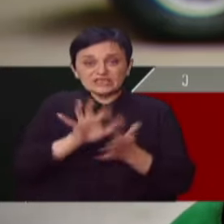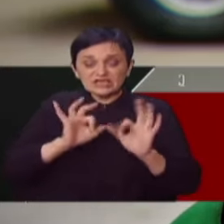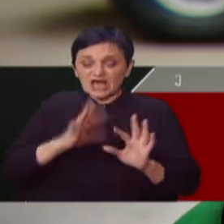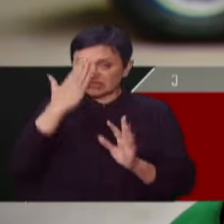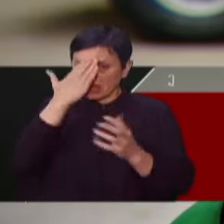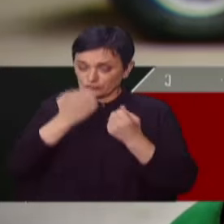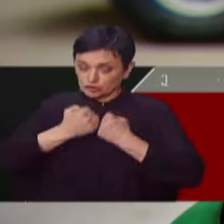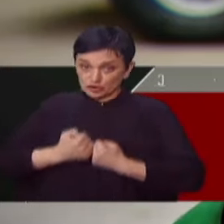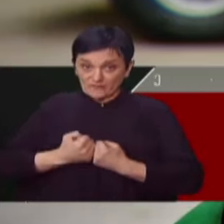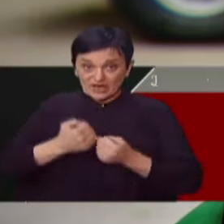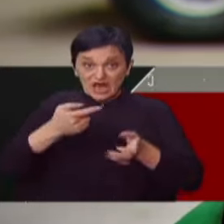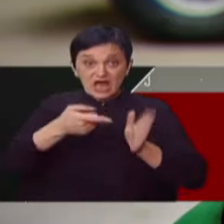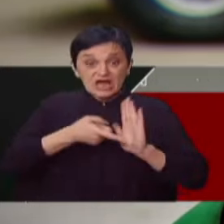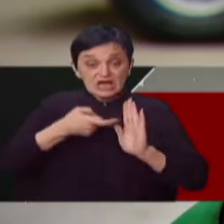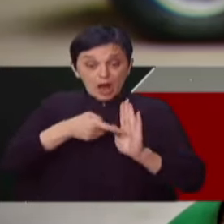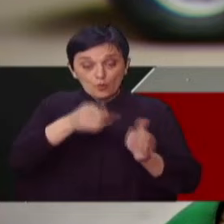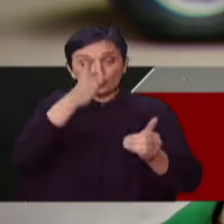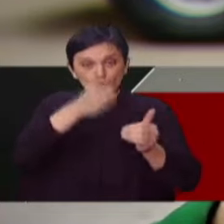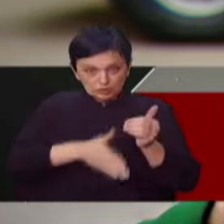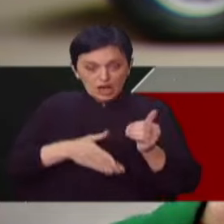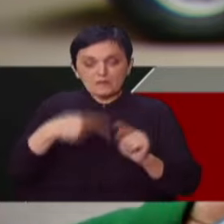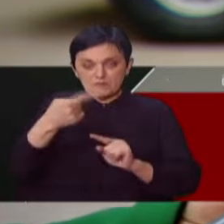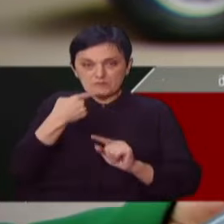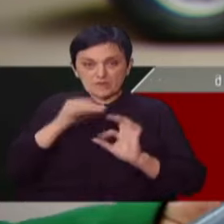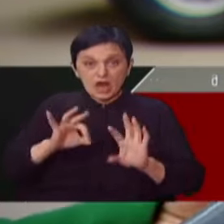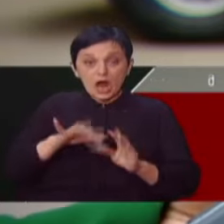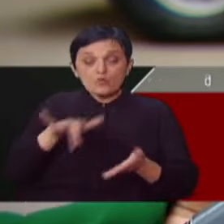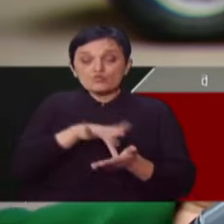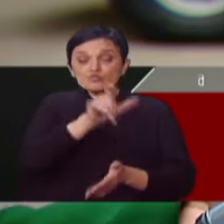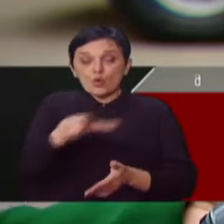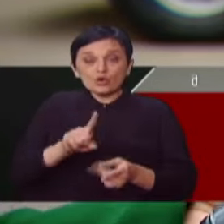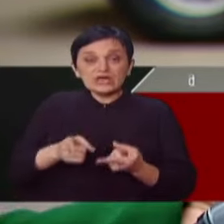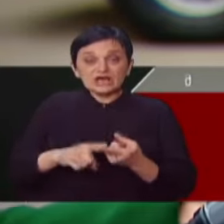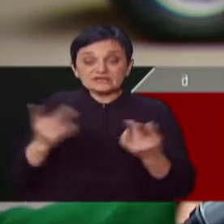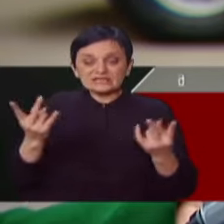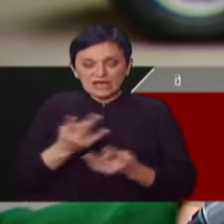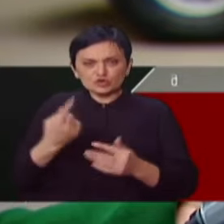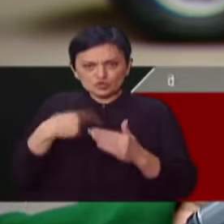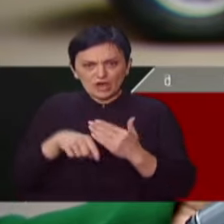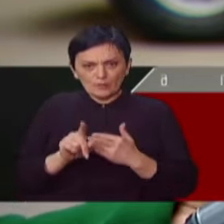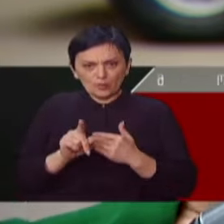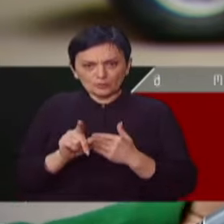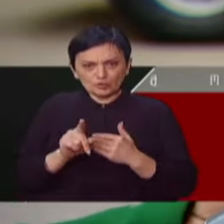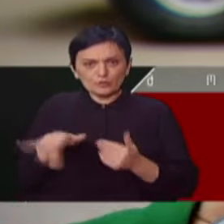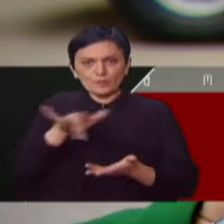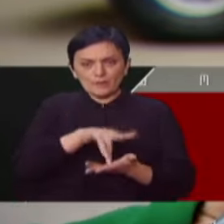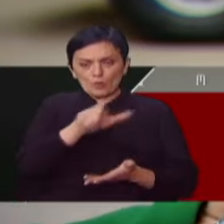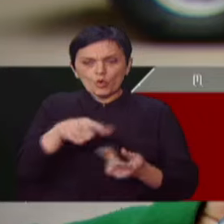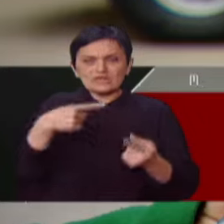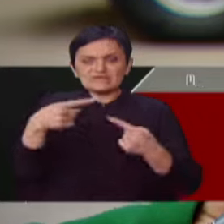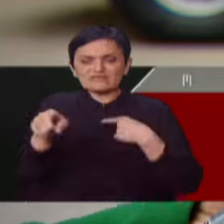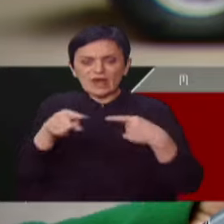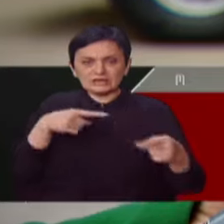თავში ვიკავებ, სანამ გამოძიება არ იქნება დასრულებული, რაც შეეხება მოსახლეობას, საჭიროებიდან გამომდინარე, მოქალაქეები